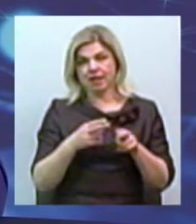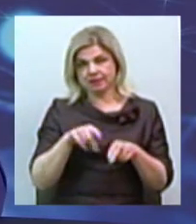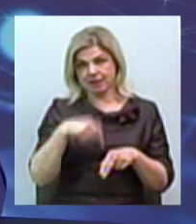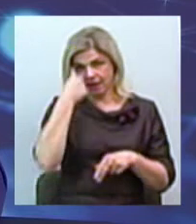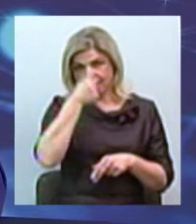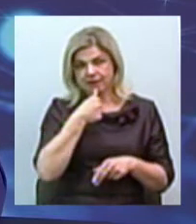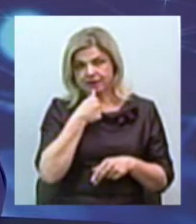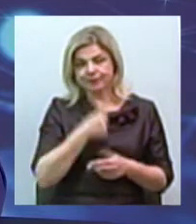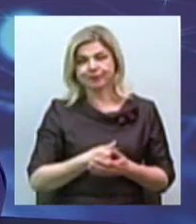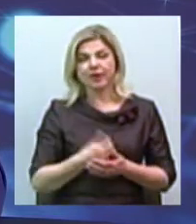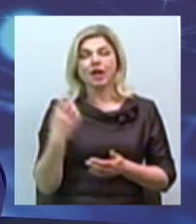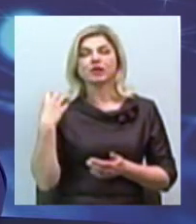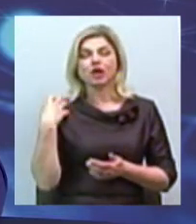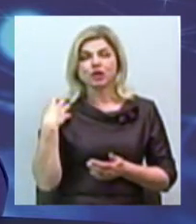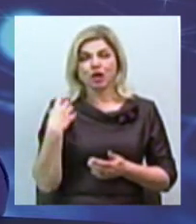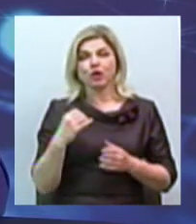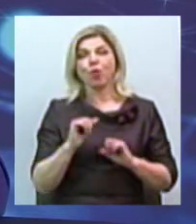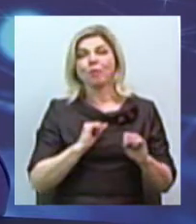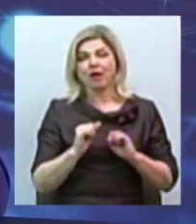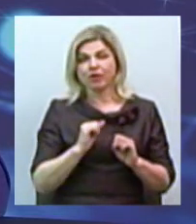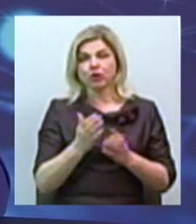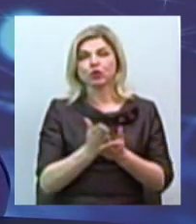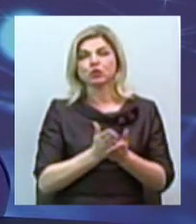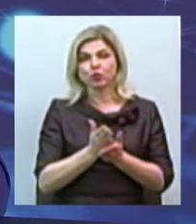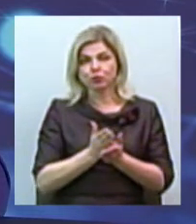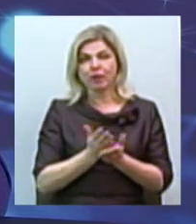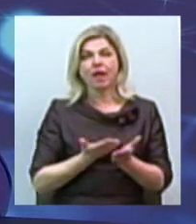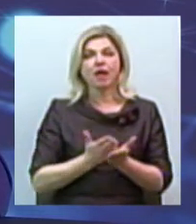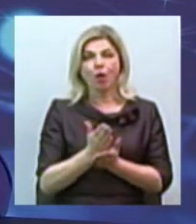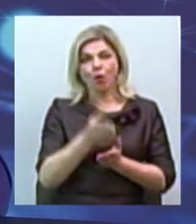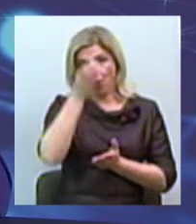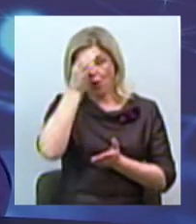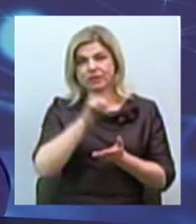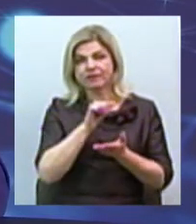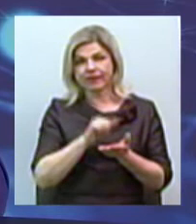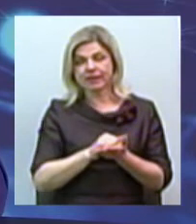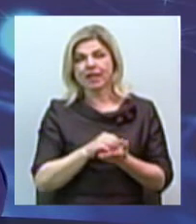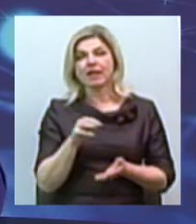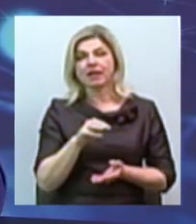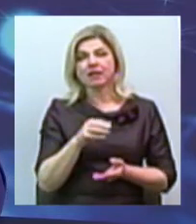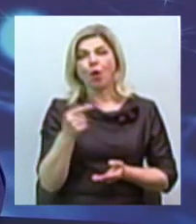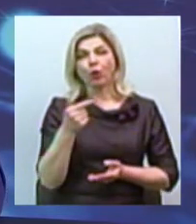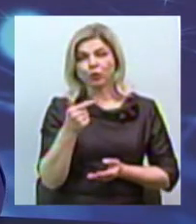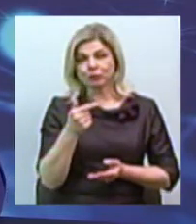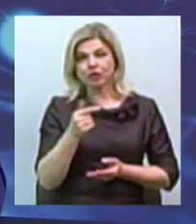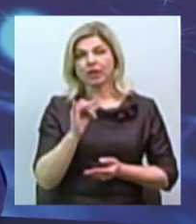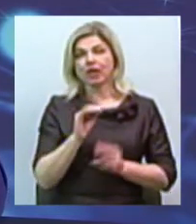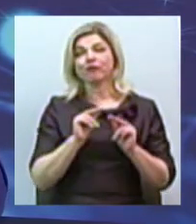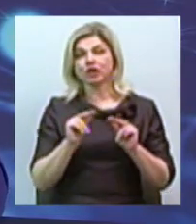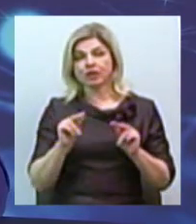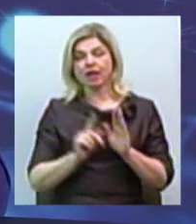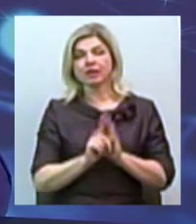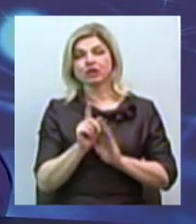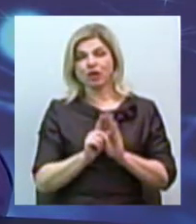студії начальниця управління Державної служби якості освіти у Миколаївській області Тетяна Голубченко та вчителька початкових